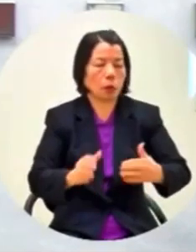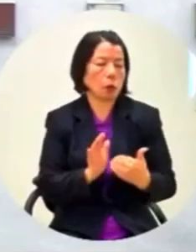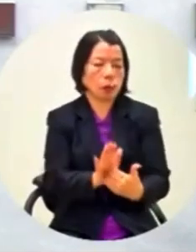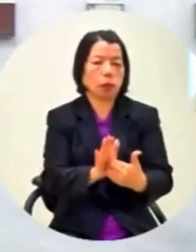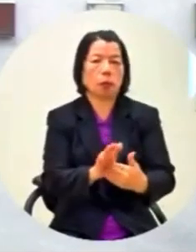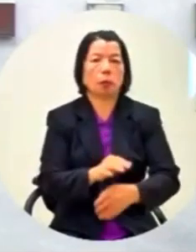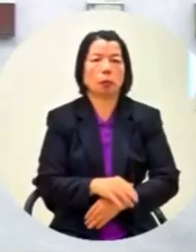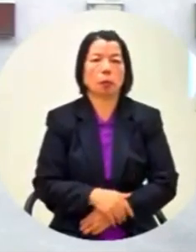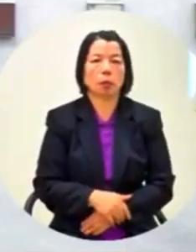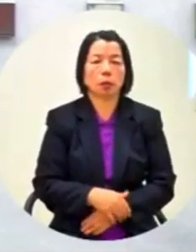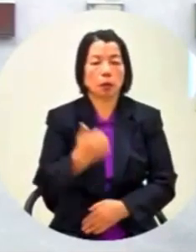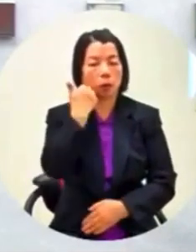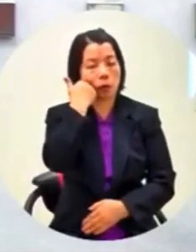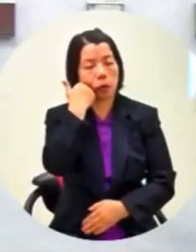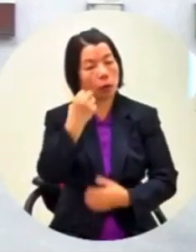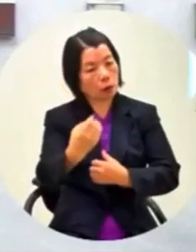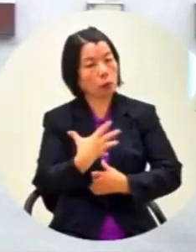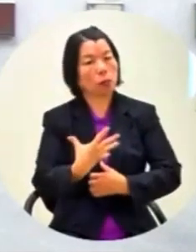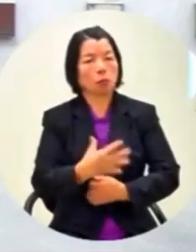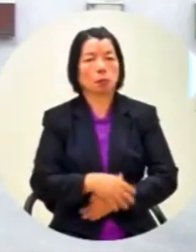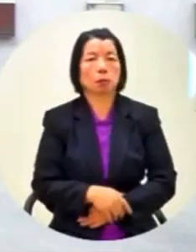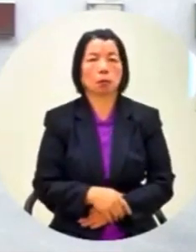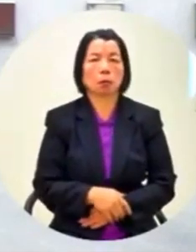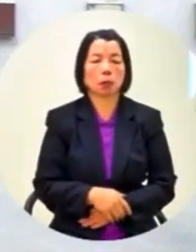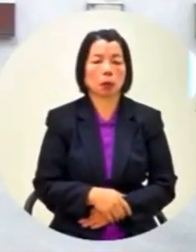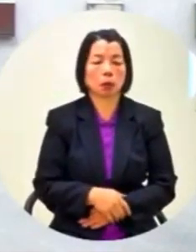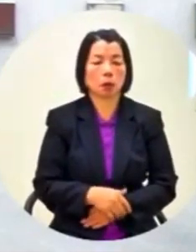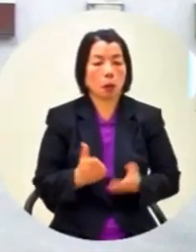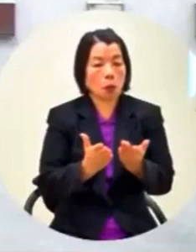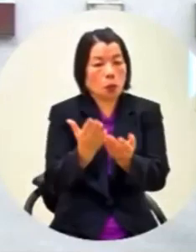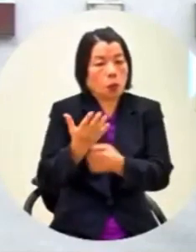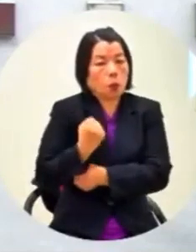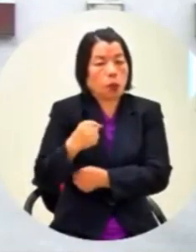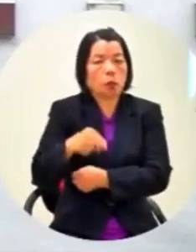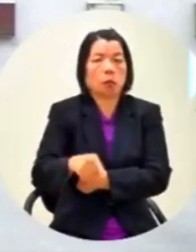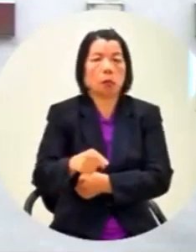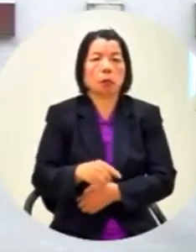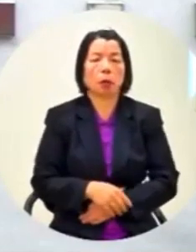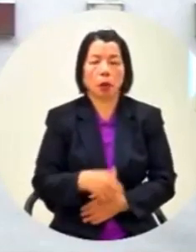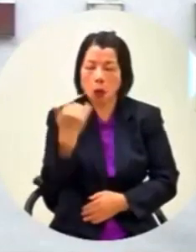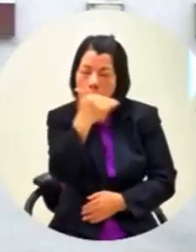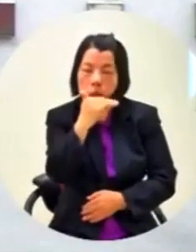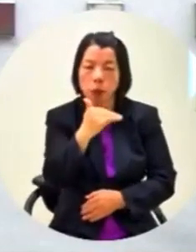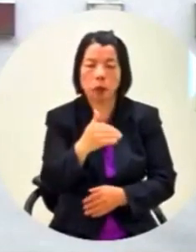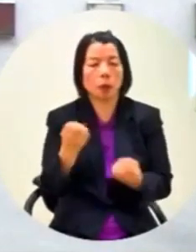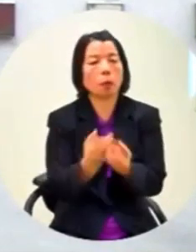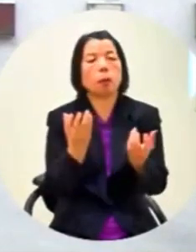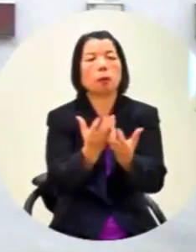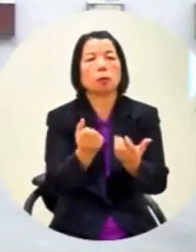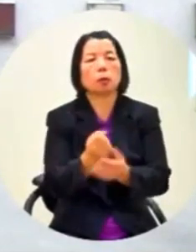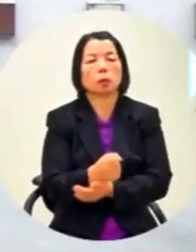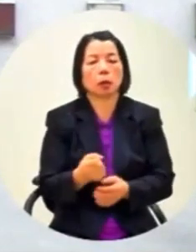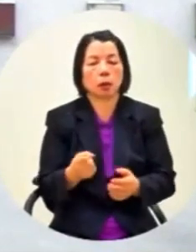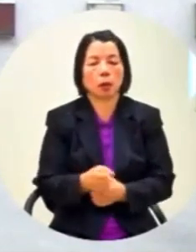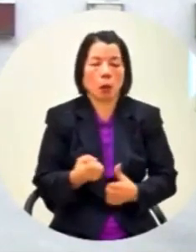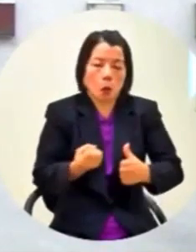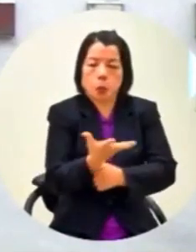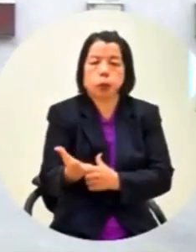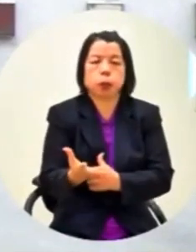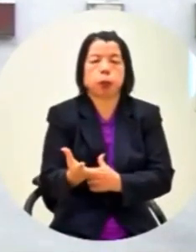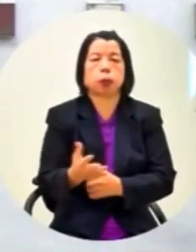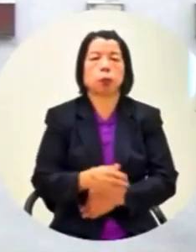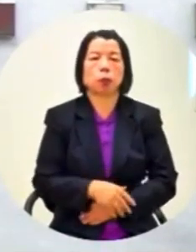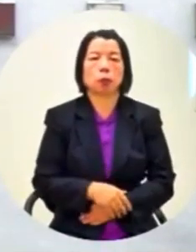是谁能够告诉我们敦睦舰队居然会突然发生疫情的爆发？现